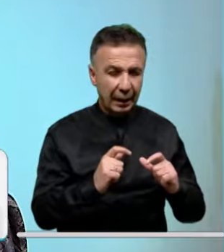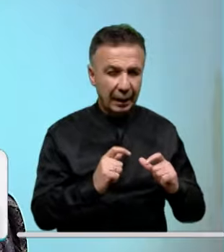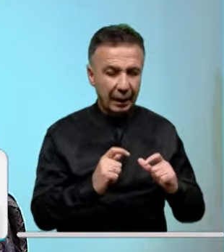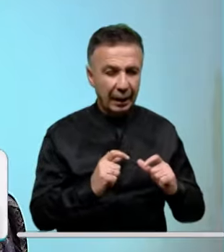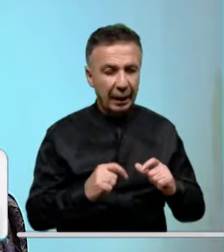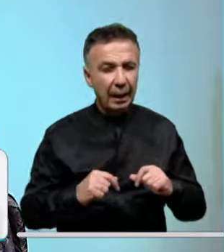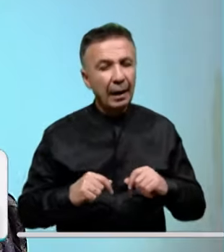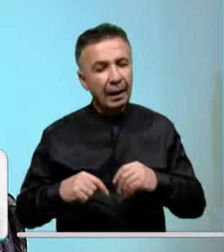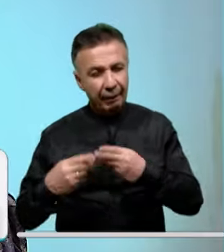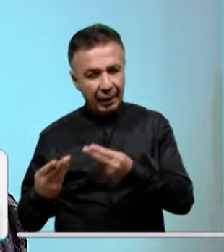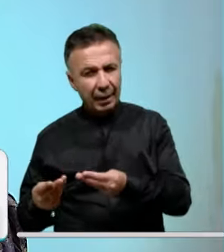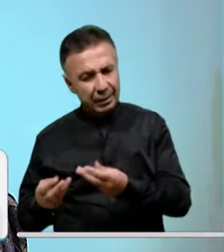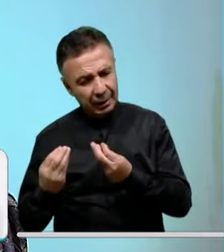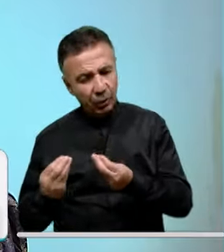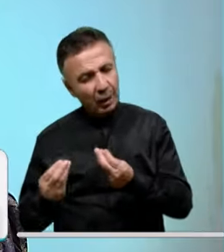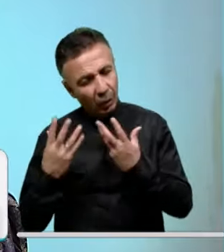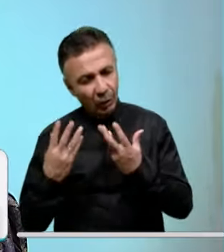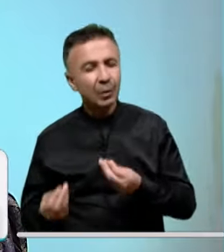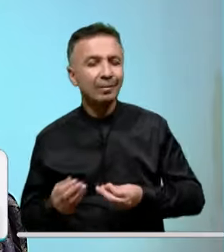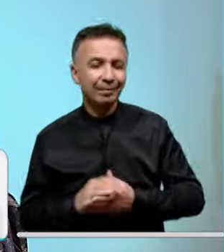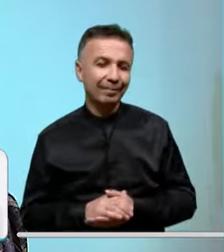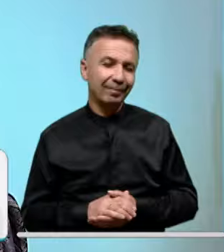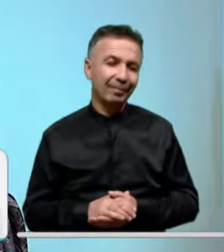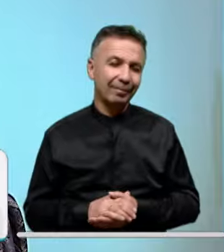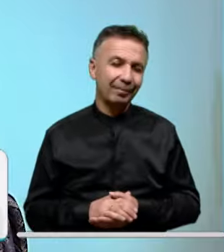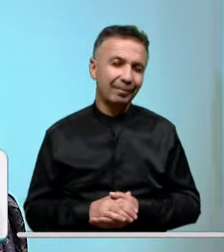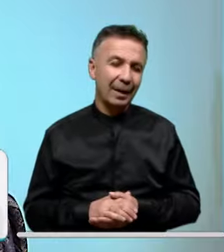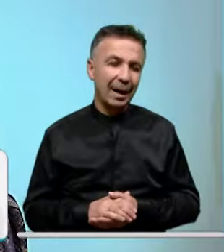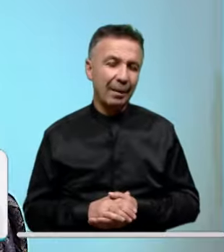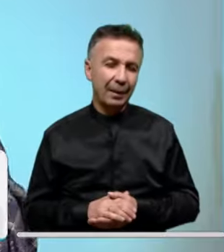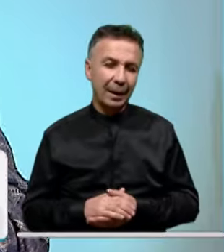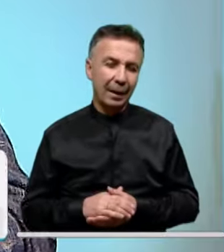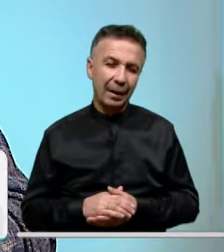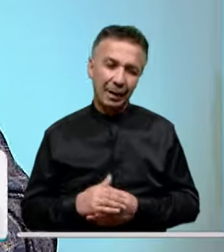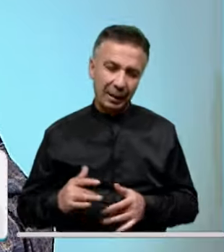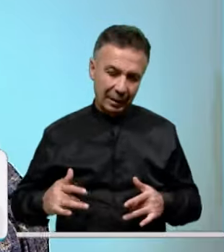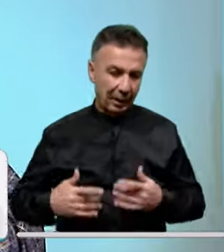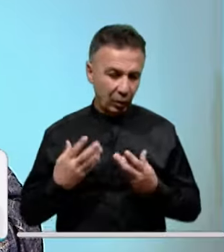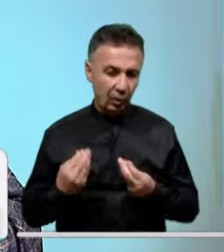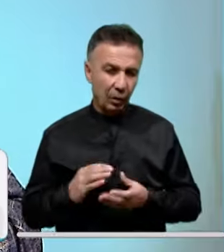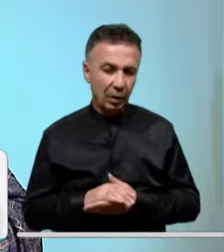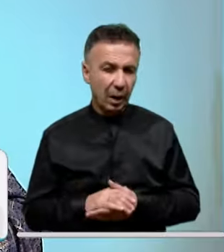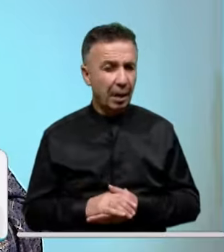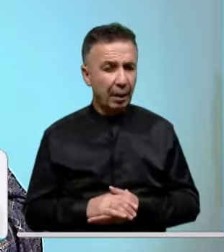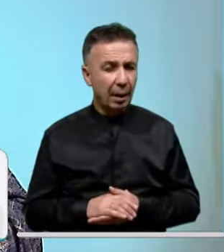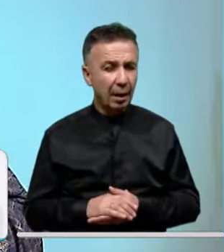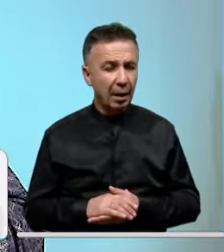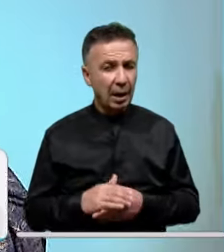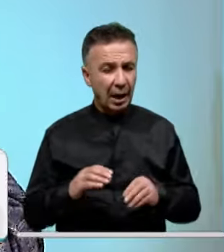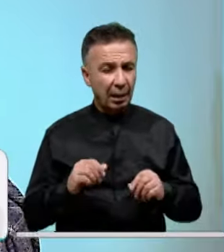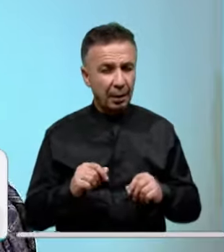mu? Şüphesiz iyi olur. Yani onu da gönüllemiş olurlar. Ama vermek mecburiyetindeler